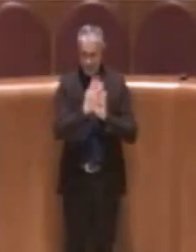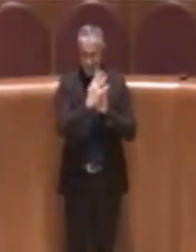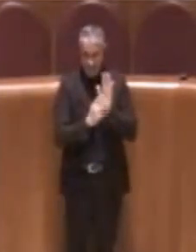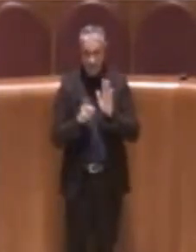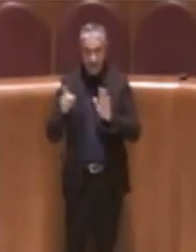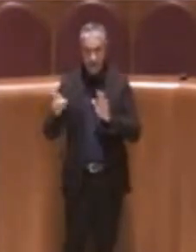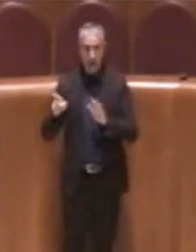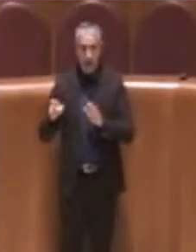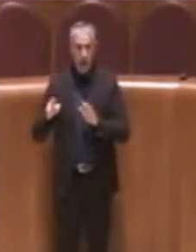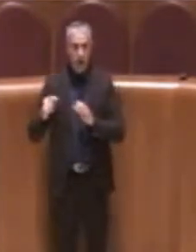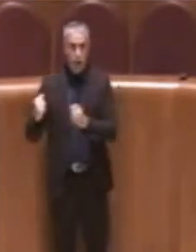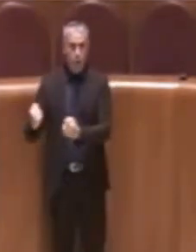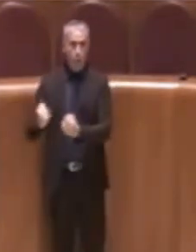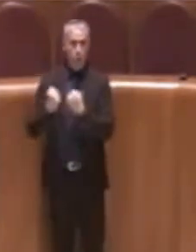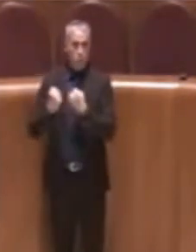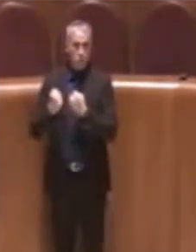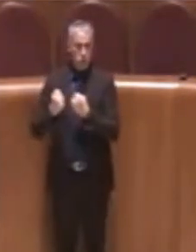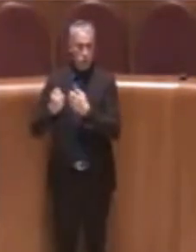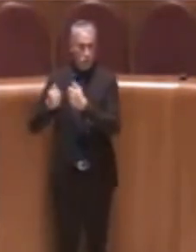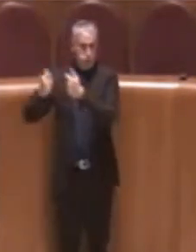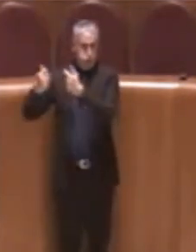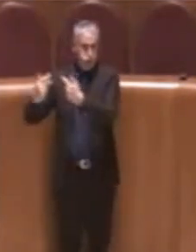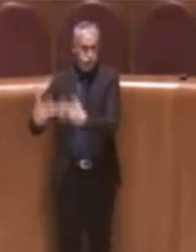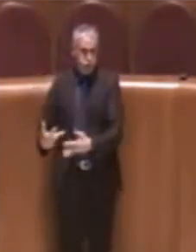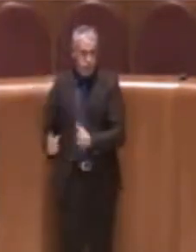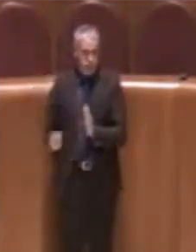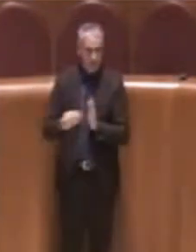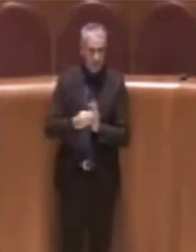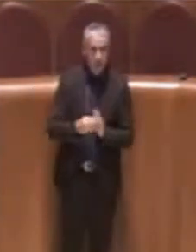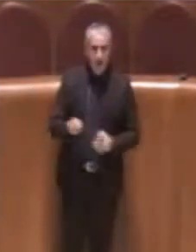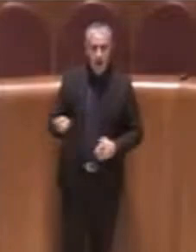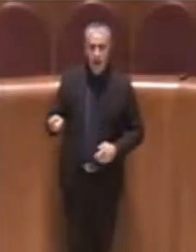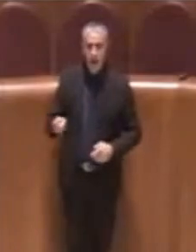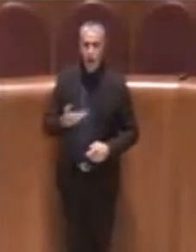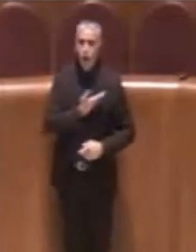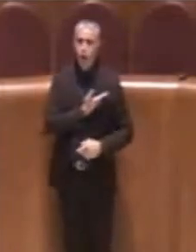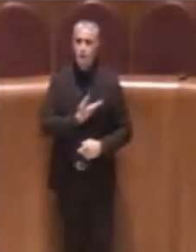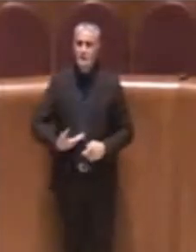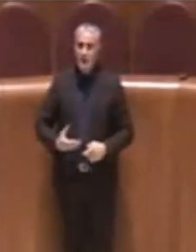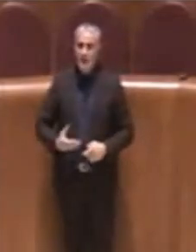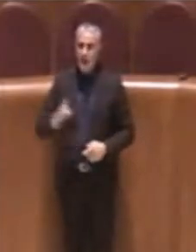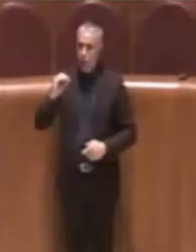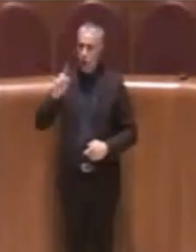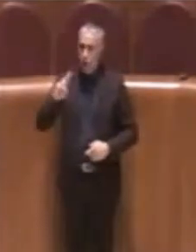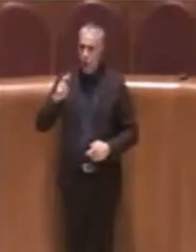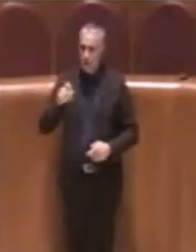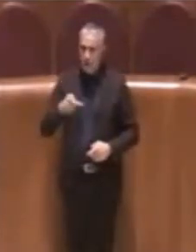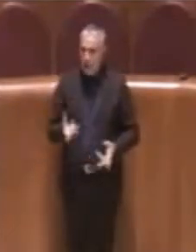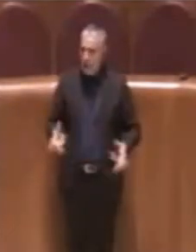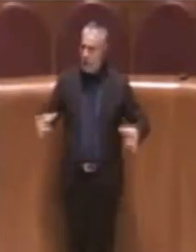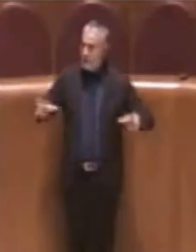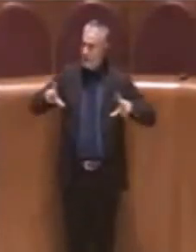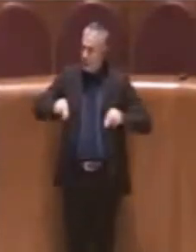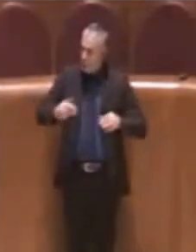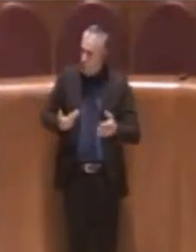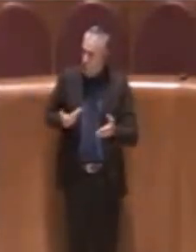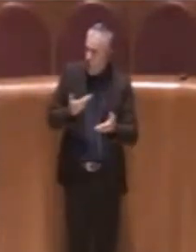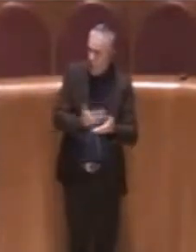l'opposizione, e il consigliere Corsetti chiede: ma no, ripresentiamolo un'altra volta. Allora non ho